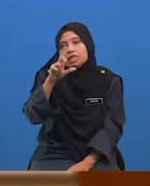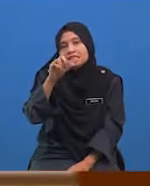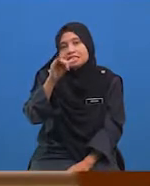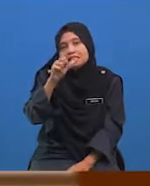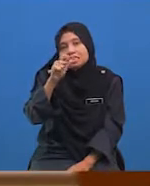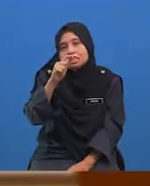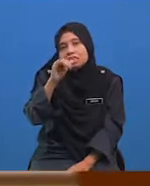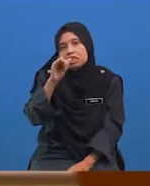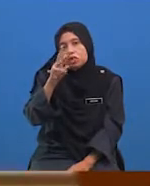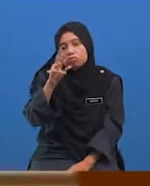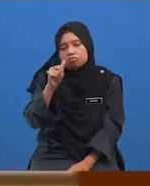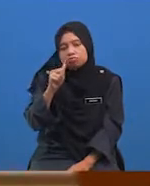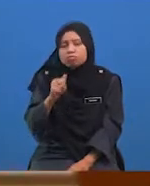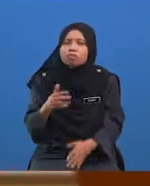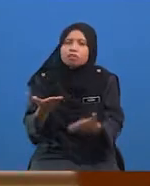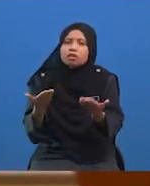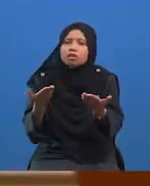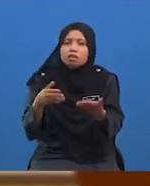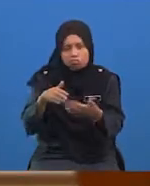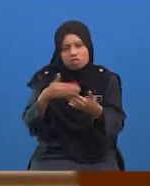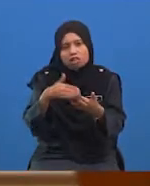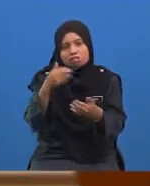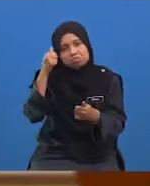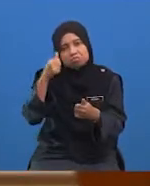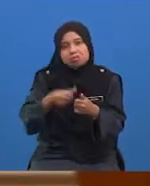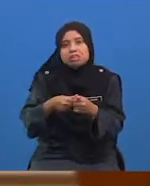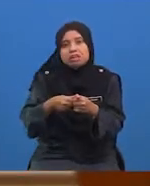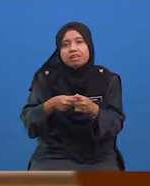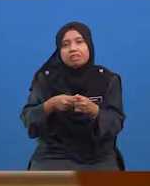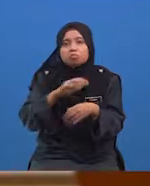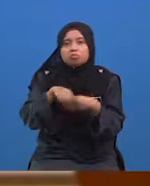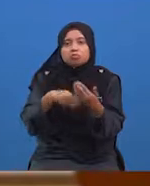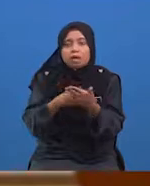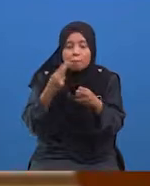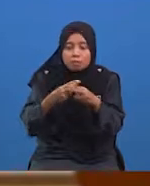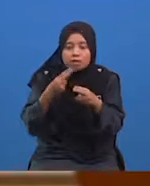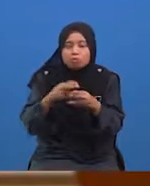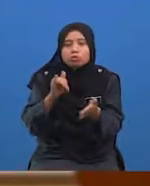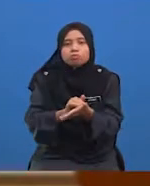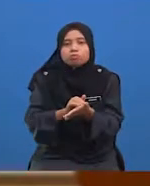Baiklah, mudah tak anda mengingat nama-nama iklim tersebut?